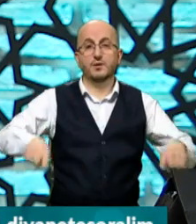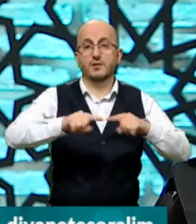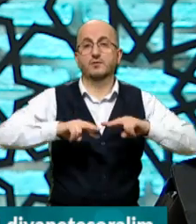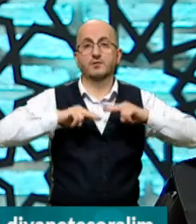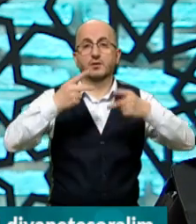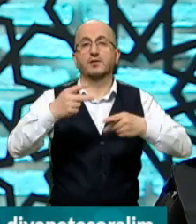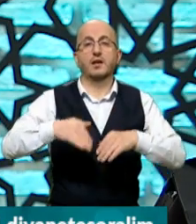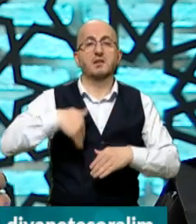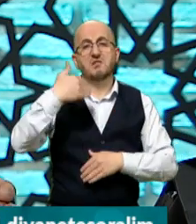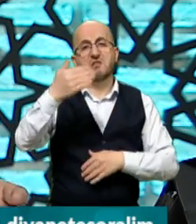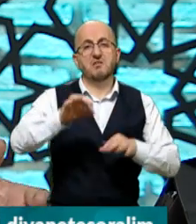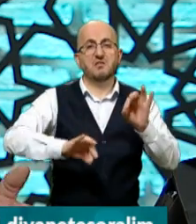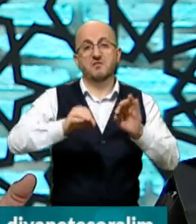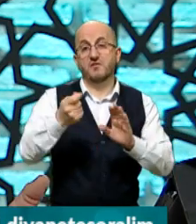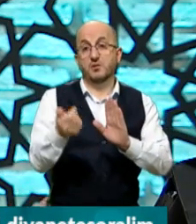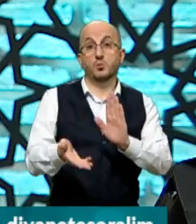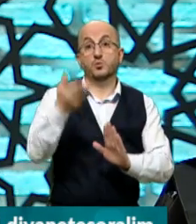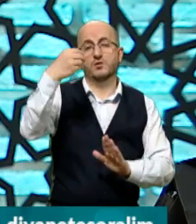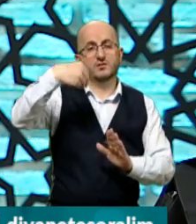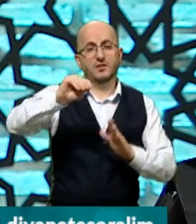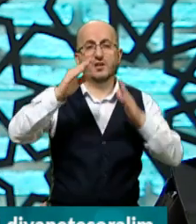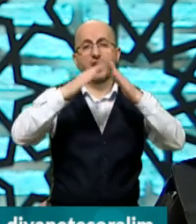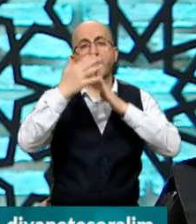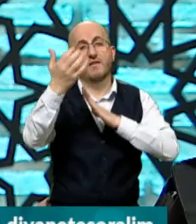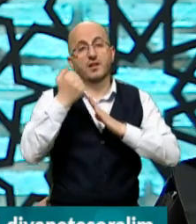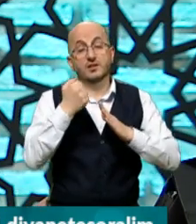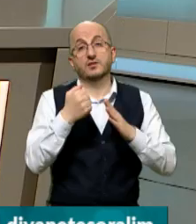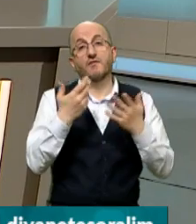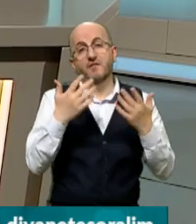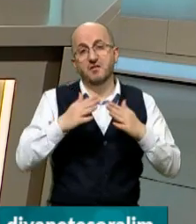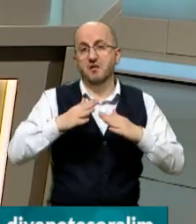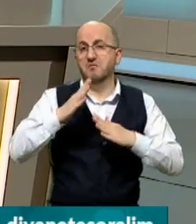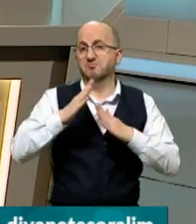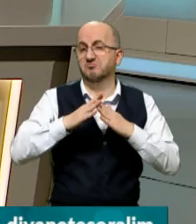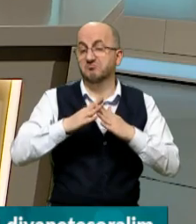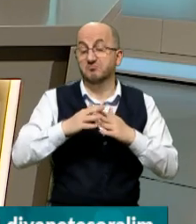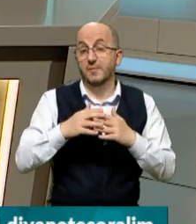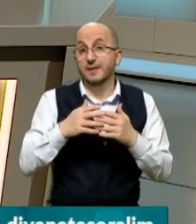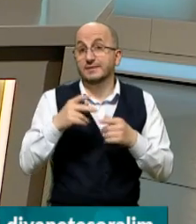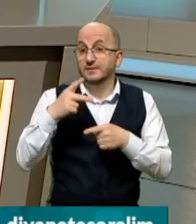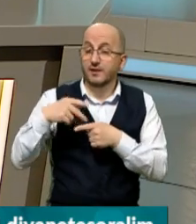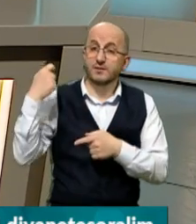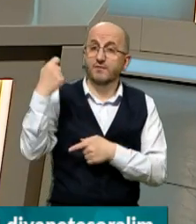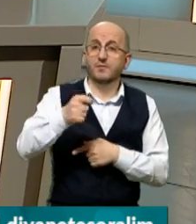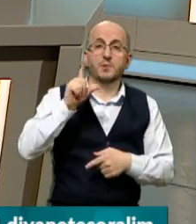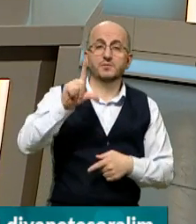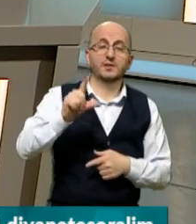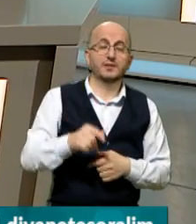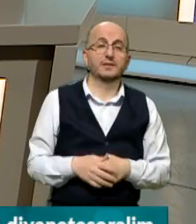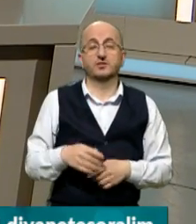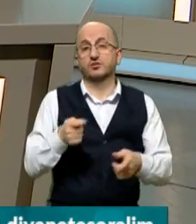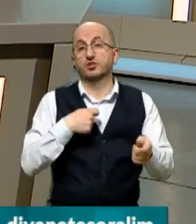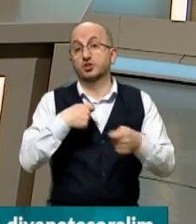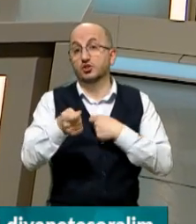İleride değerlenirse satacağız, birer daire alacağız dedi veya müteahhite vereceğiz. Zekatını vermemiz gerekir mi? Hayır,